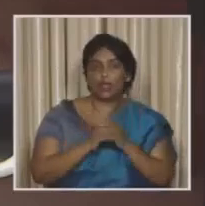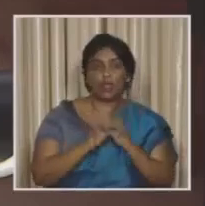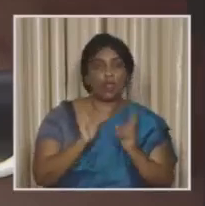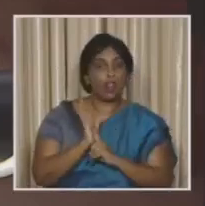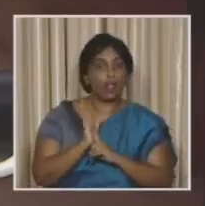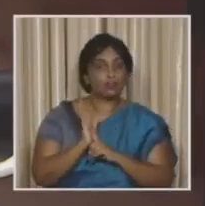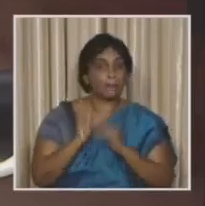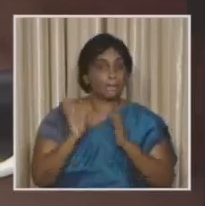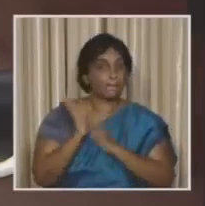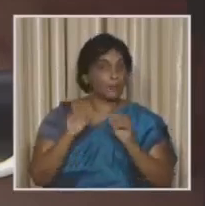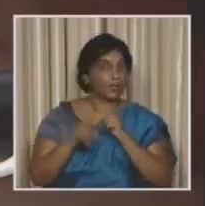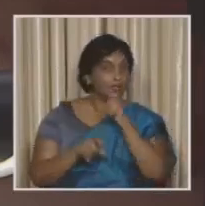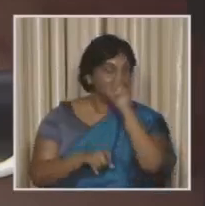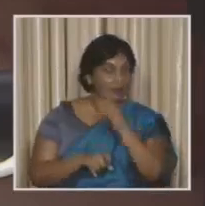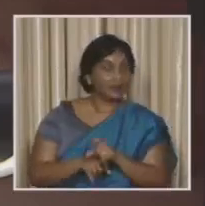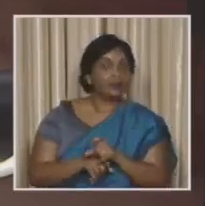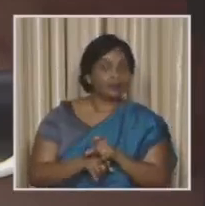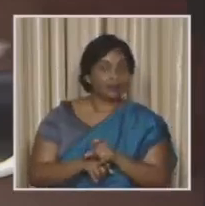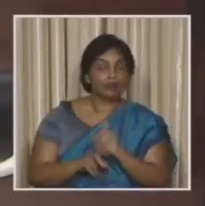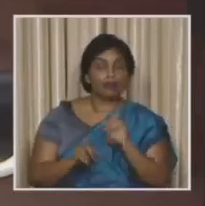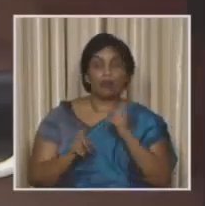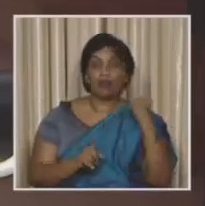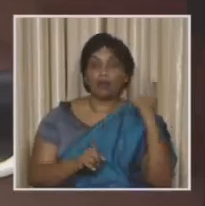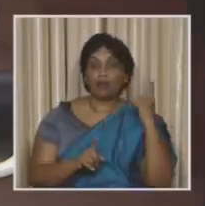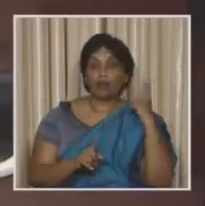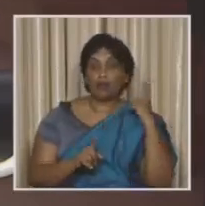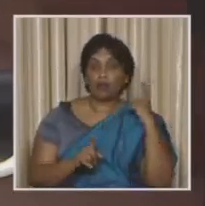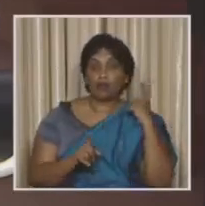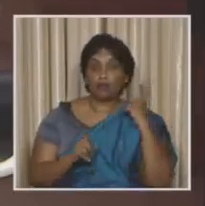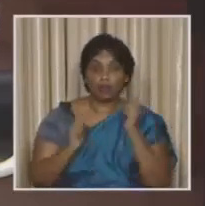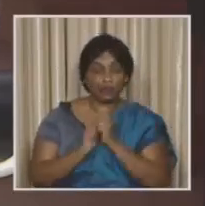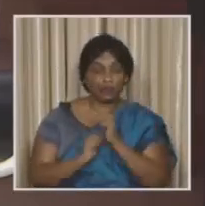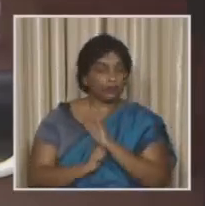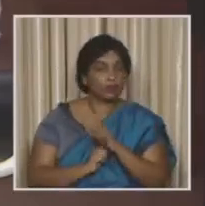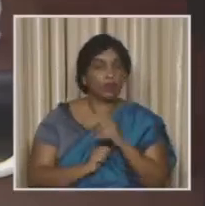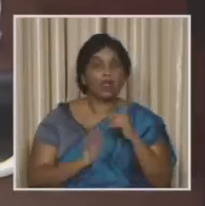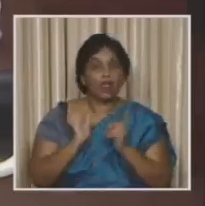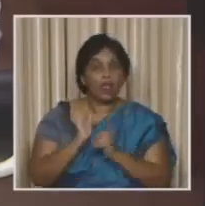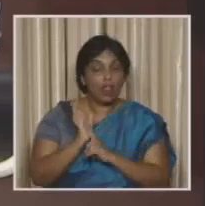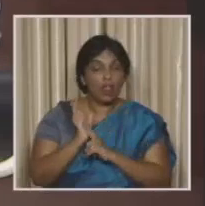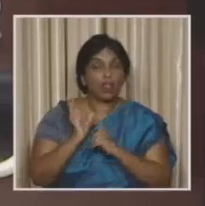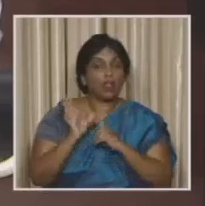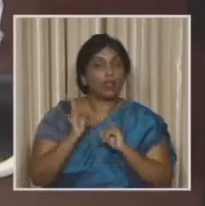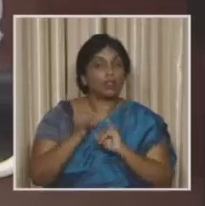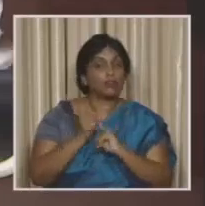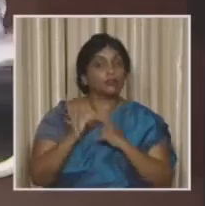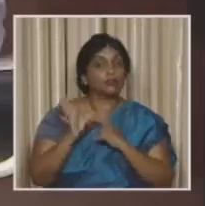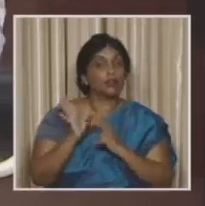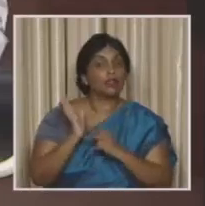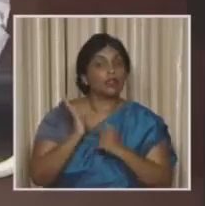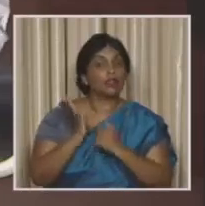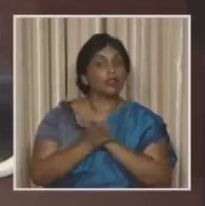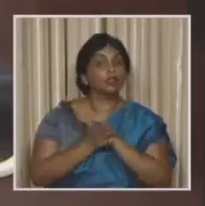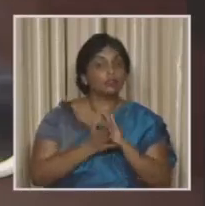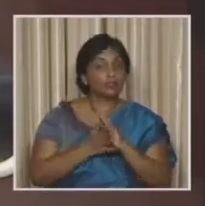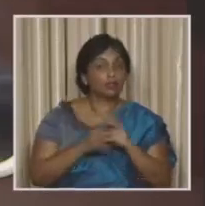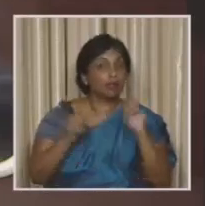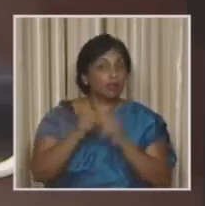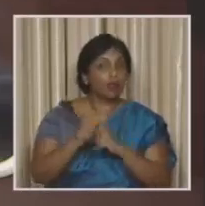ඝාතනිය. එය හමුදා මිත්‍රි ආදාමයක් නෙවෙයි. ලසන්ත වික්‍රමතුංගේ ඝාතනය දේශපාලන